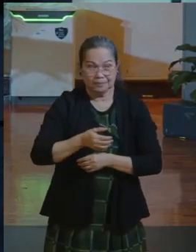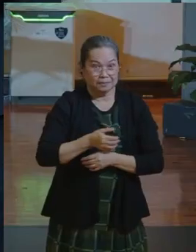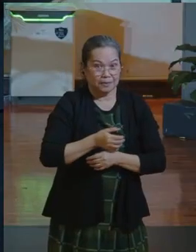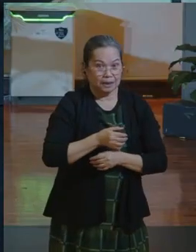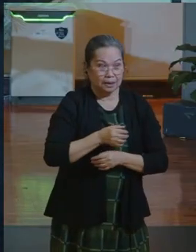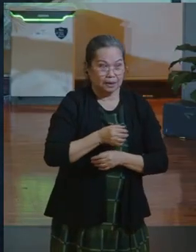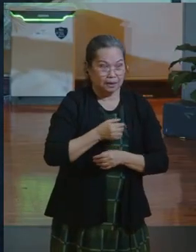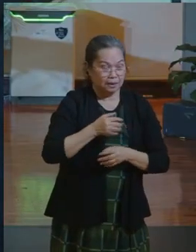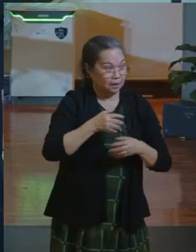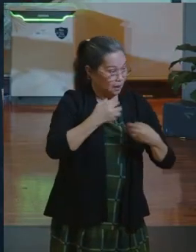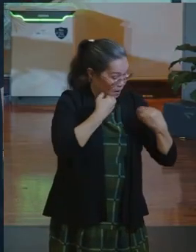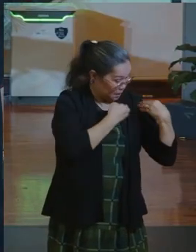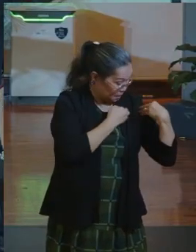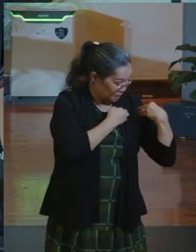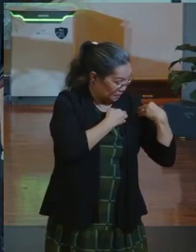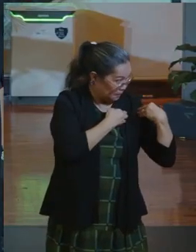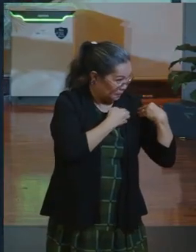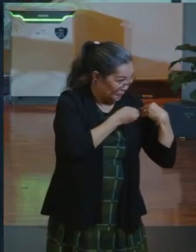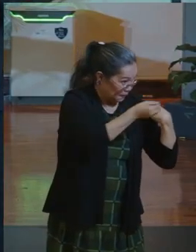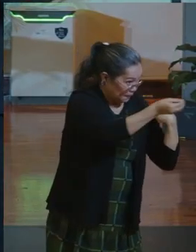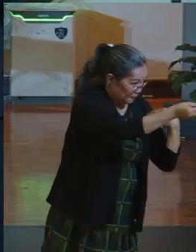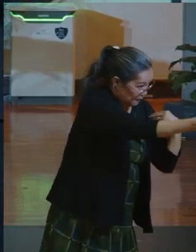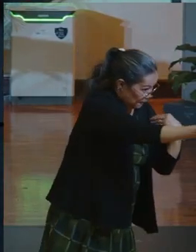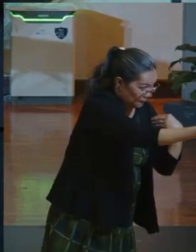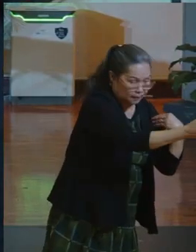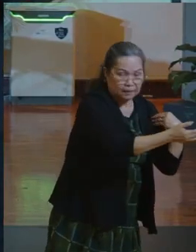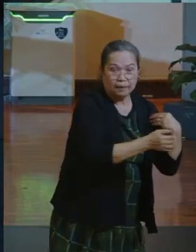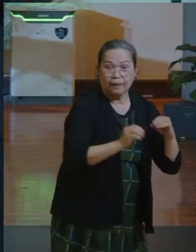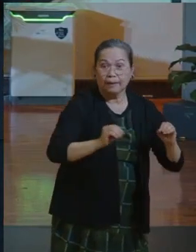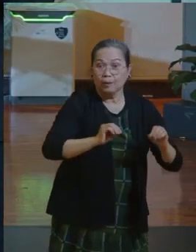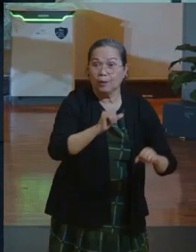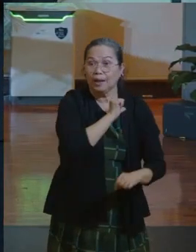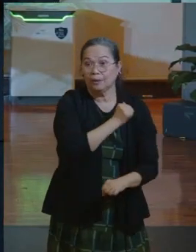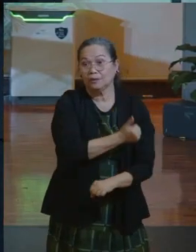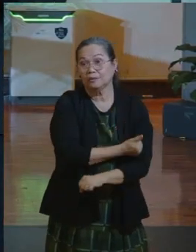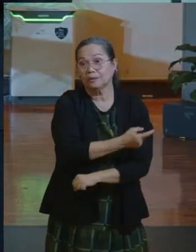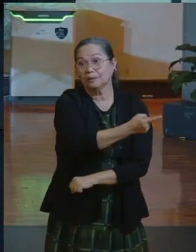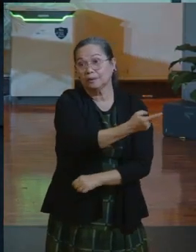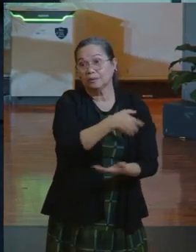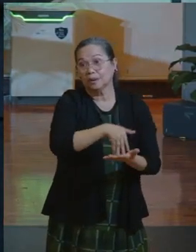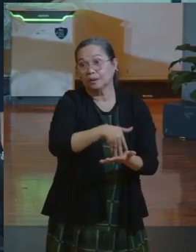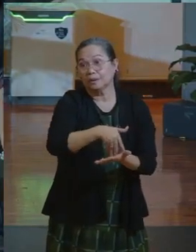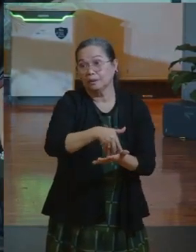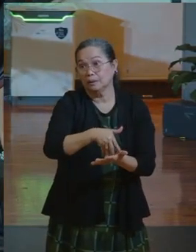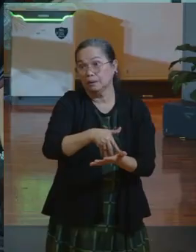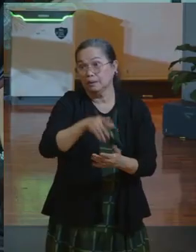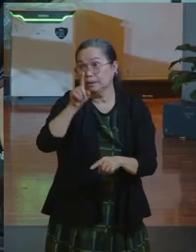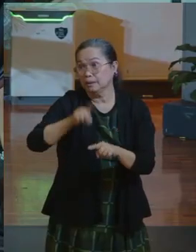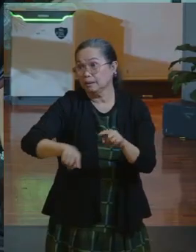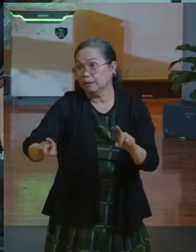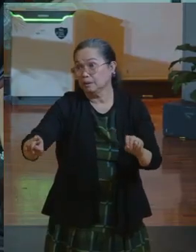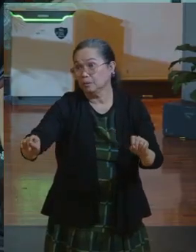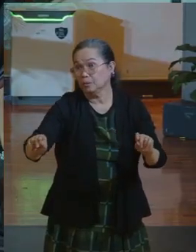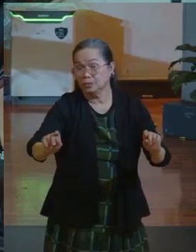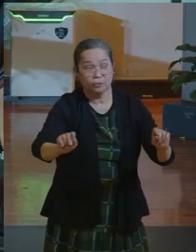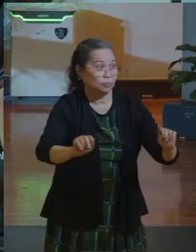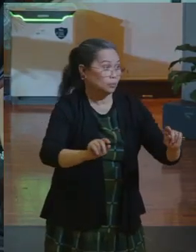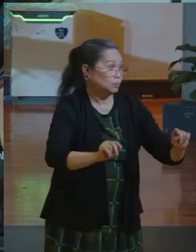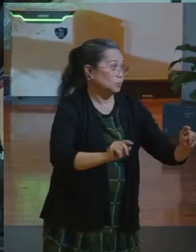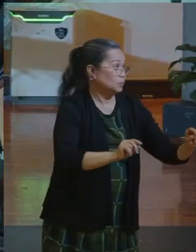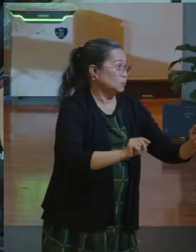Pagka ang responsibility ay binigay mo na walang authority, hindi niya magagawa ang kailangan niyang